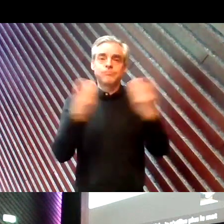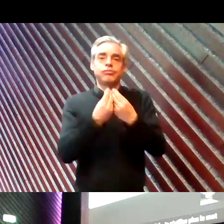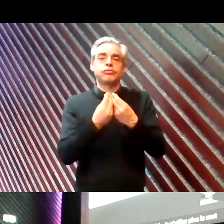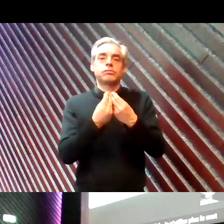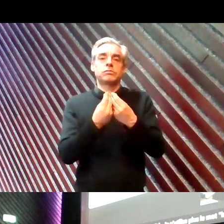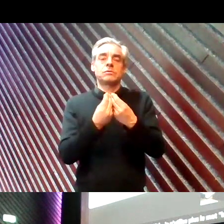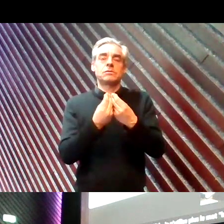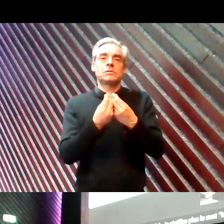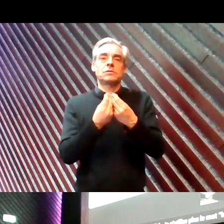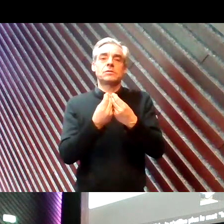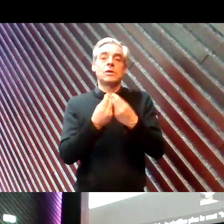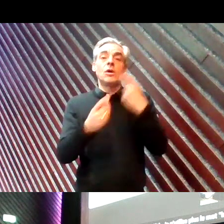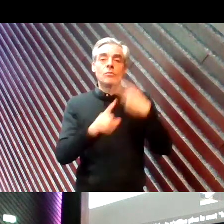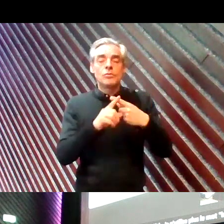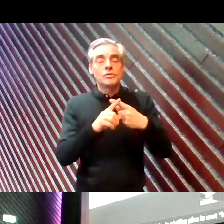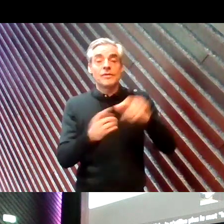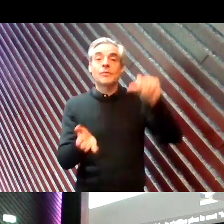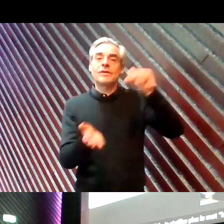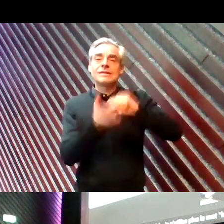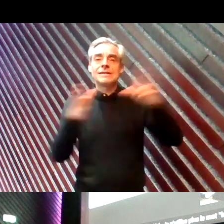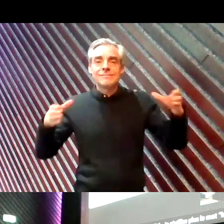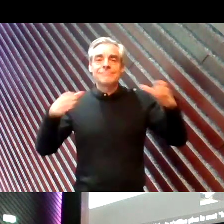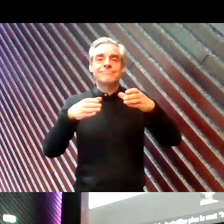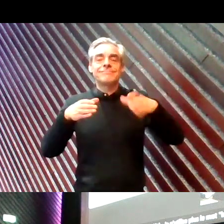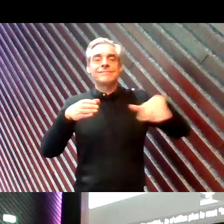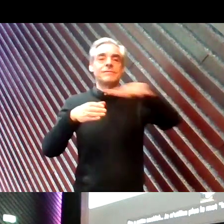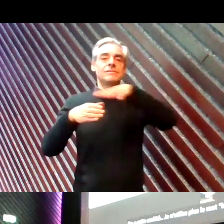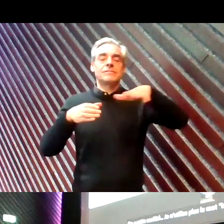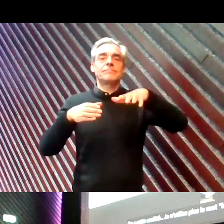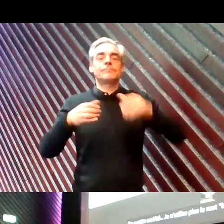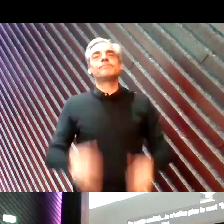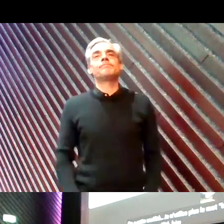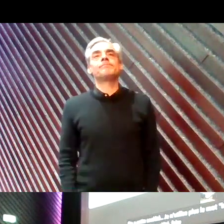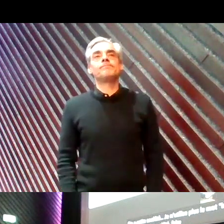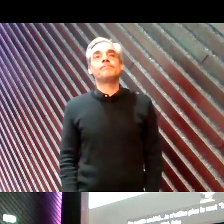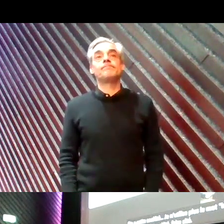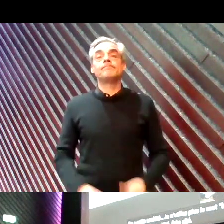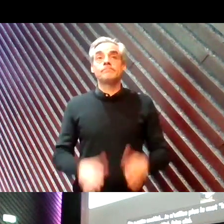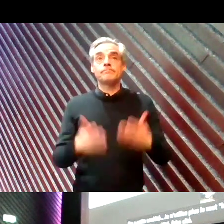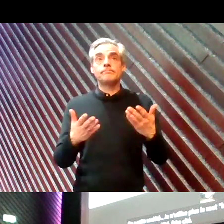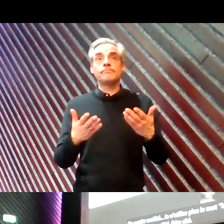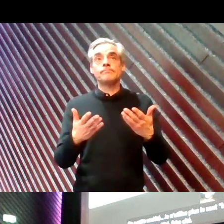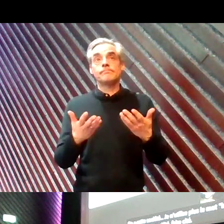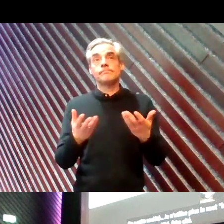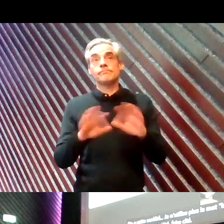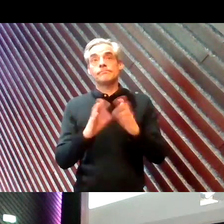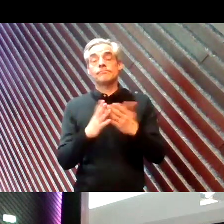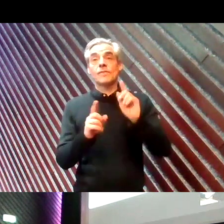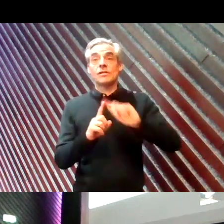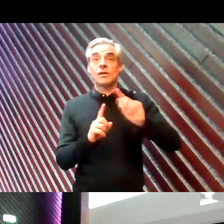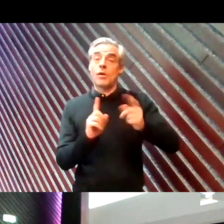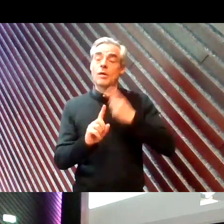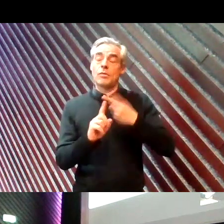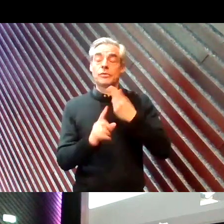Et c'est faire cité, je pense que c'est extrêmement intéressant, c'est être un acteur dans la cité. Donc ça,'est des choses qui